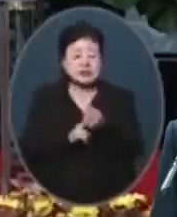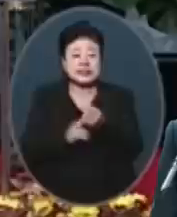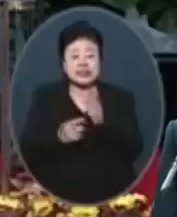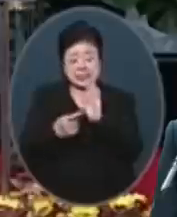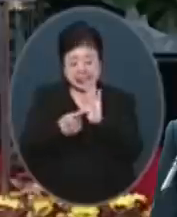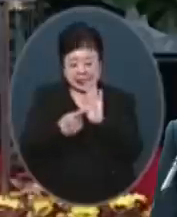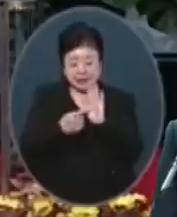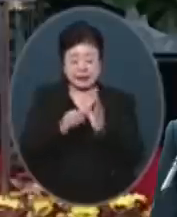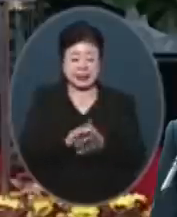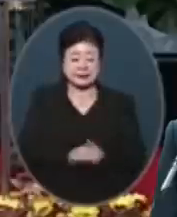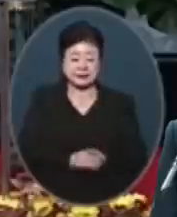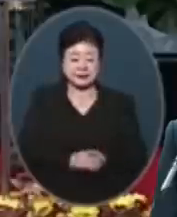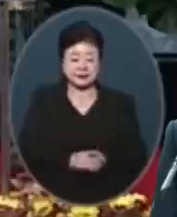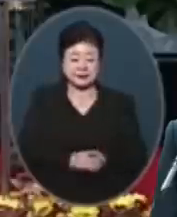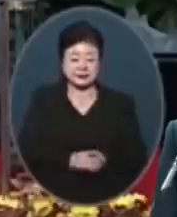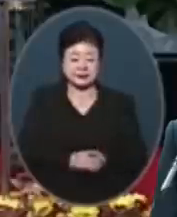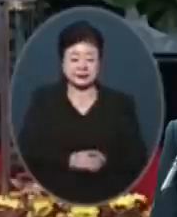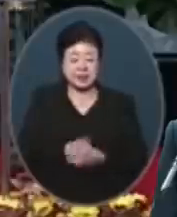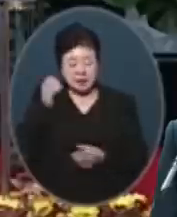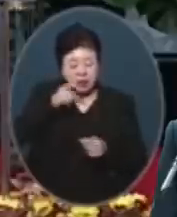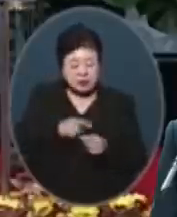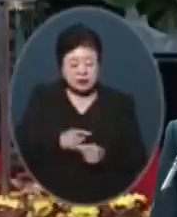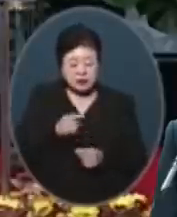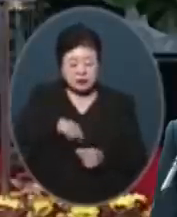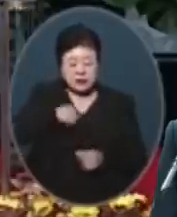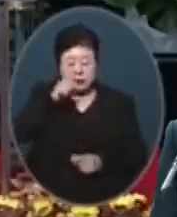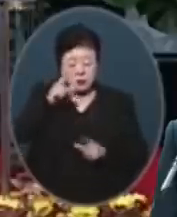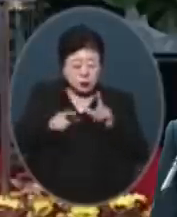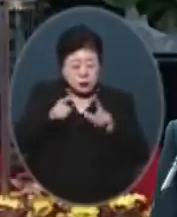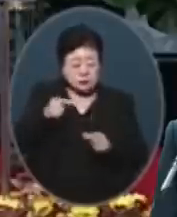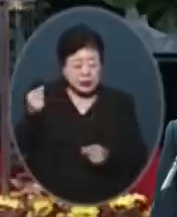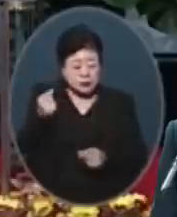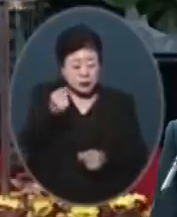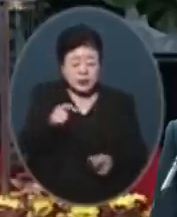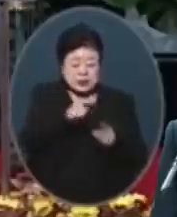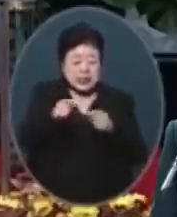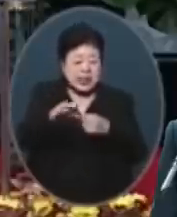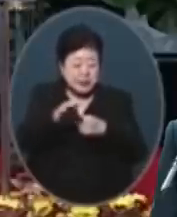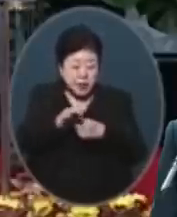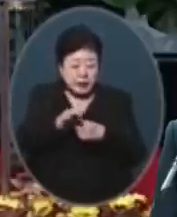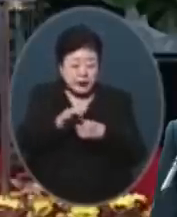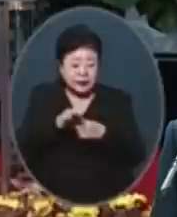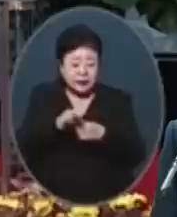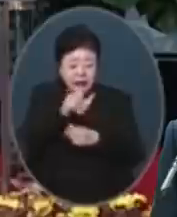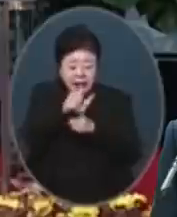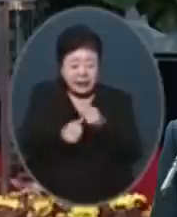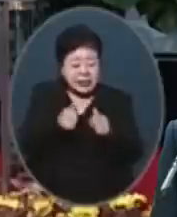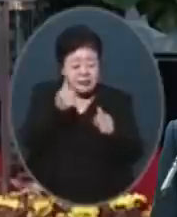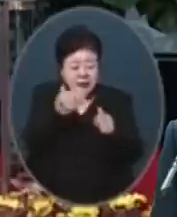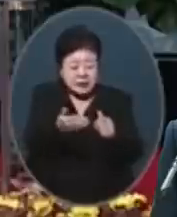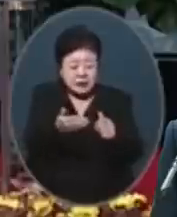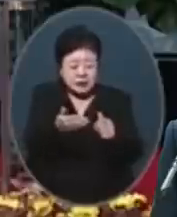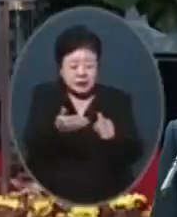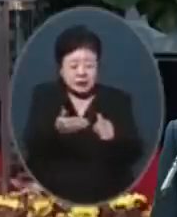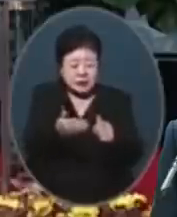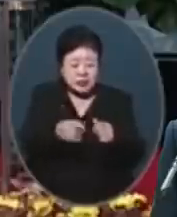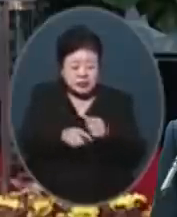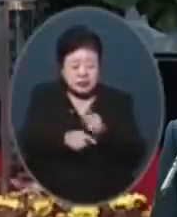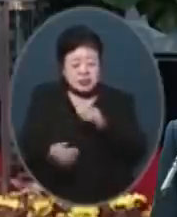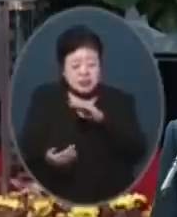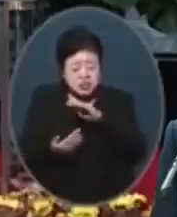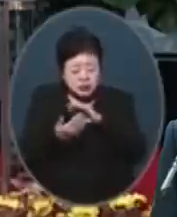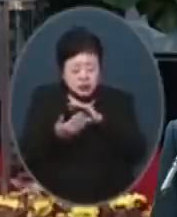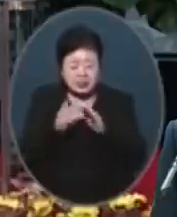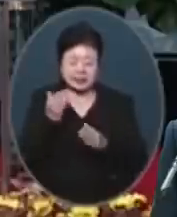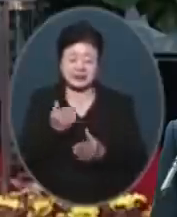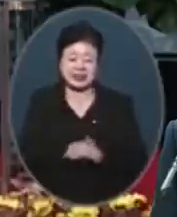나타나기 때문인 것입니다. 영적인 자화상을 가지고 살면 하나님께서 뜻을 이루실 수